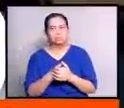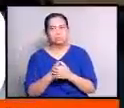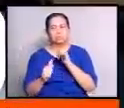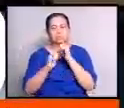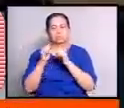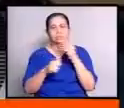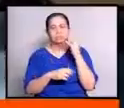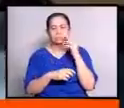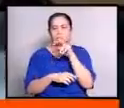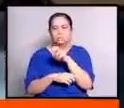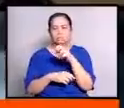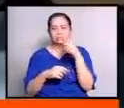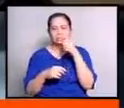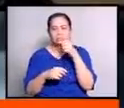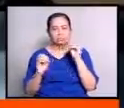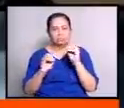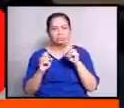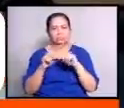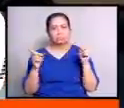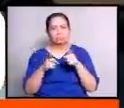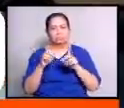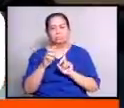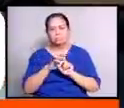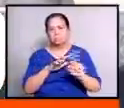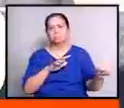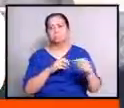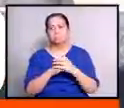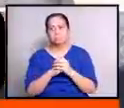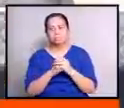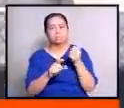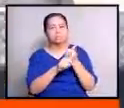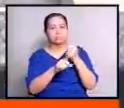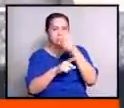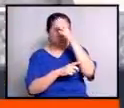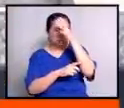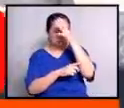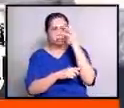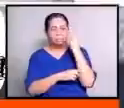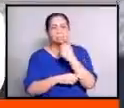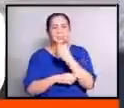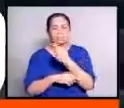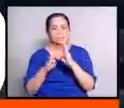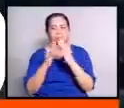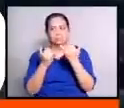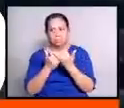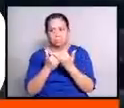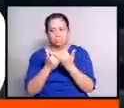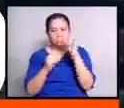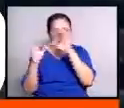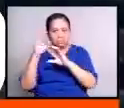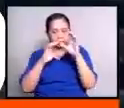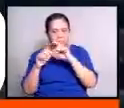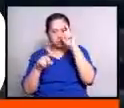Itinanggi ni Morpus na nakita niya ang dalaga, pero bigla raw siyang umalis sa lugar. Mismo ang tatay ni Morpus ang nagsabi sa barangay na